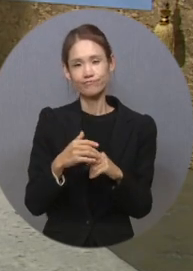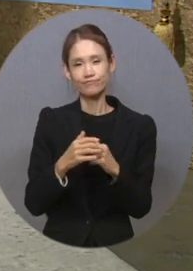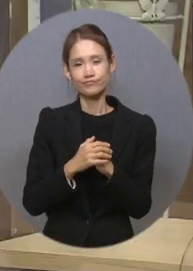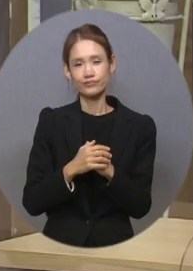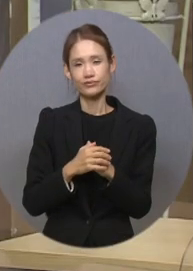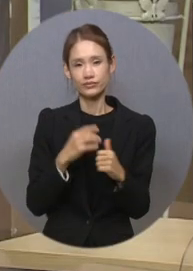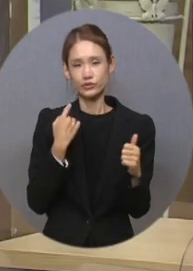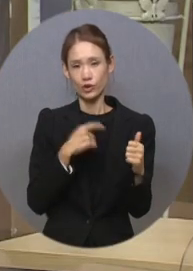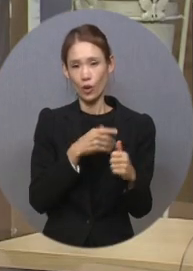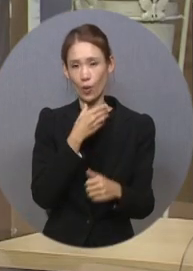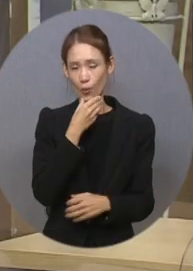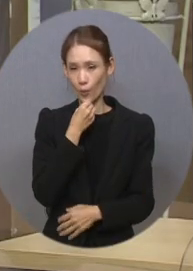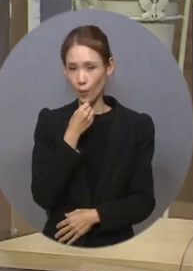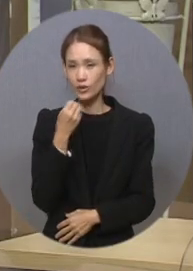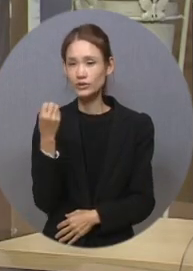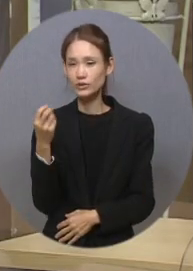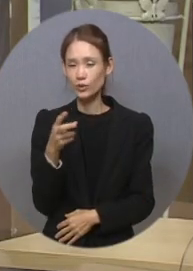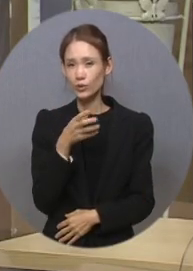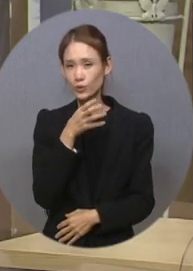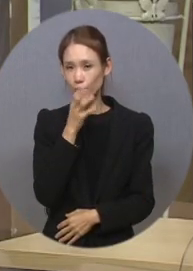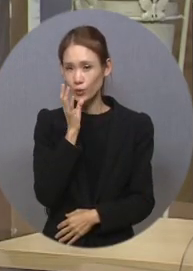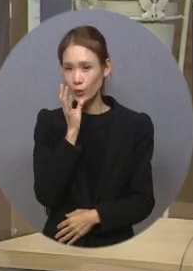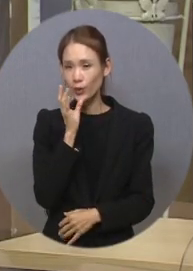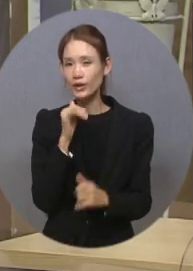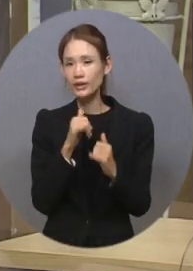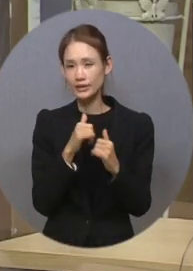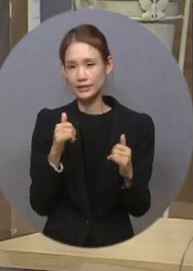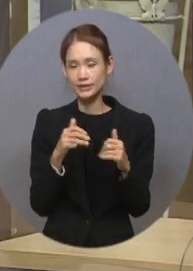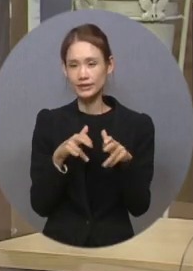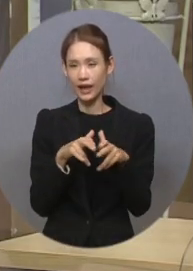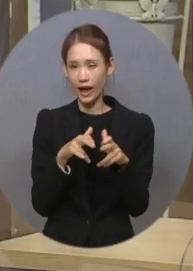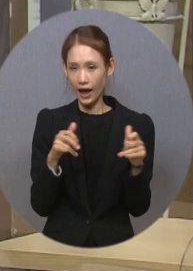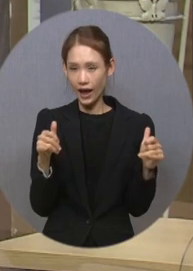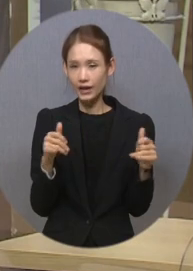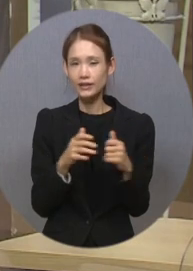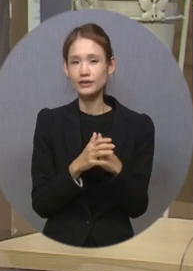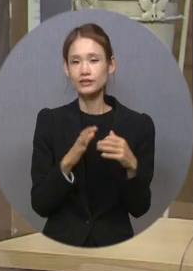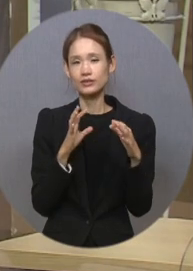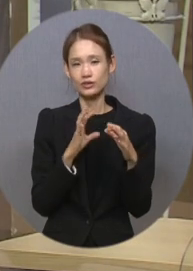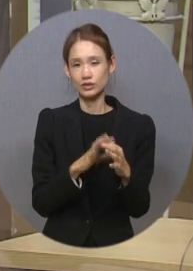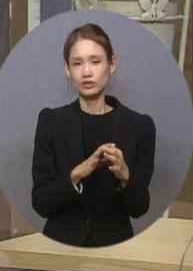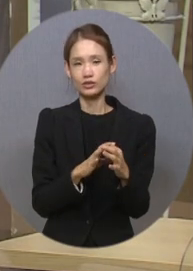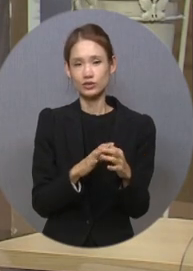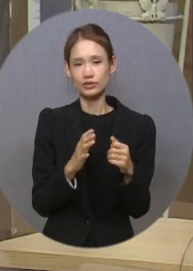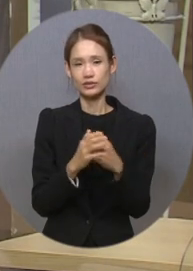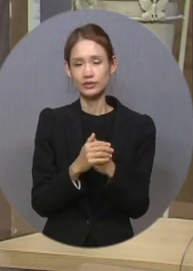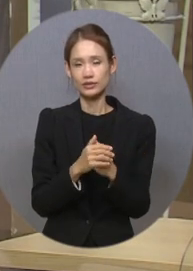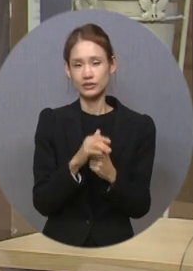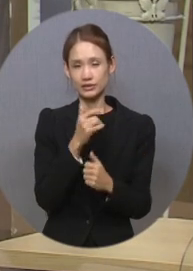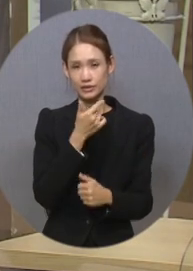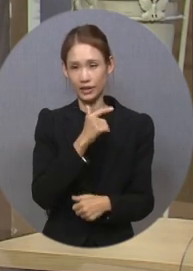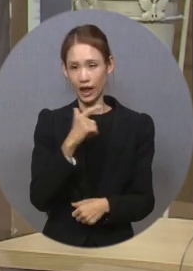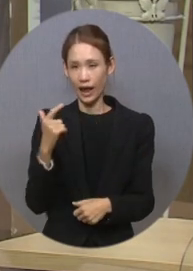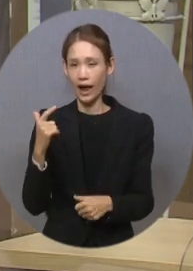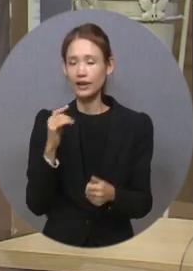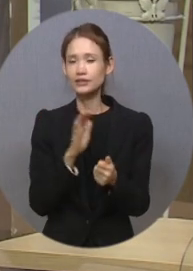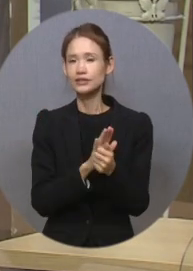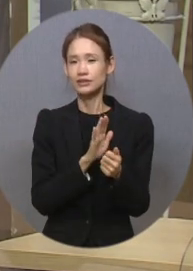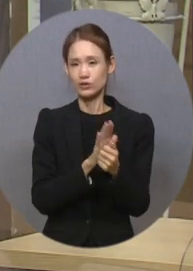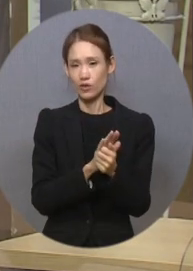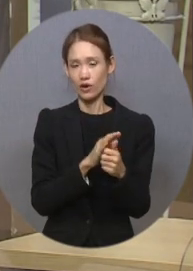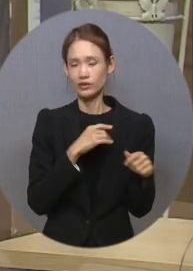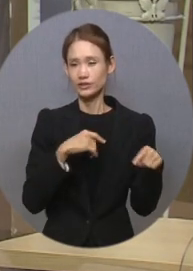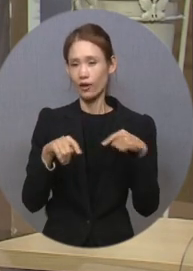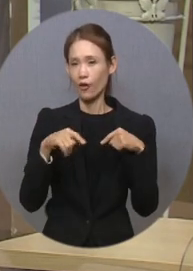사실 교육복지뿐만이 아니라 노인이라든지 뭐 장애인과 같은 분들을 위해서도 다양한 지원 정책들을